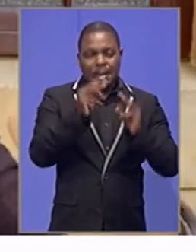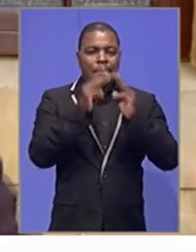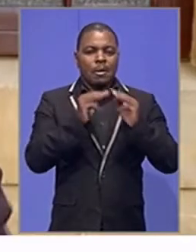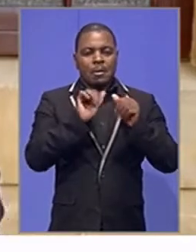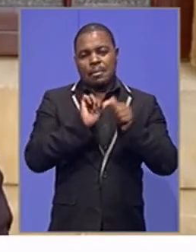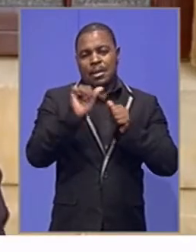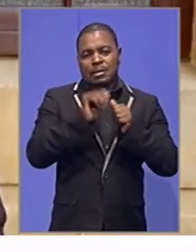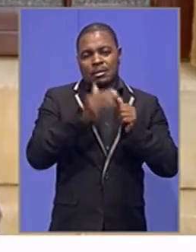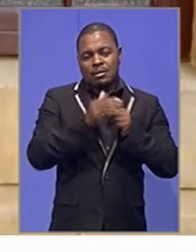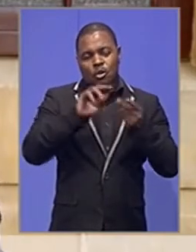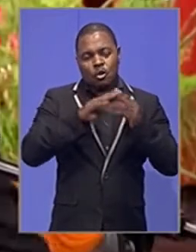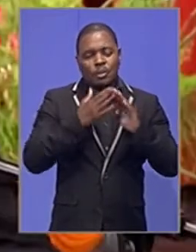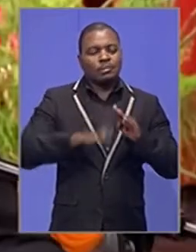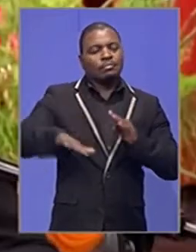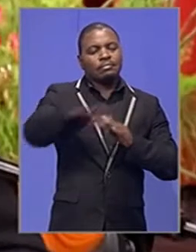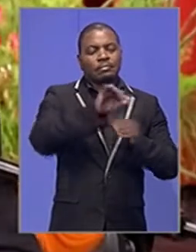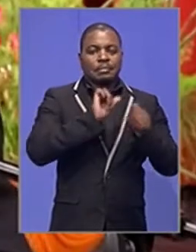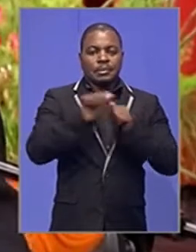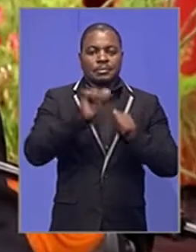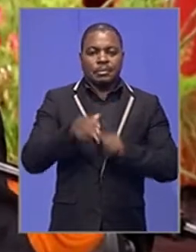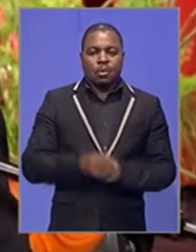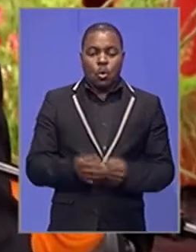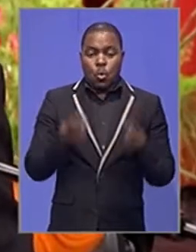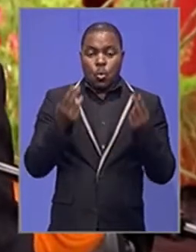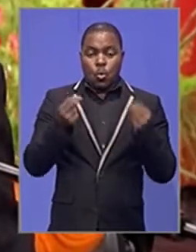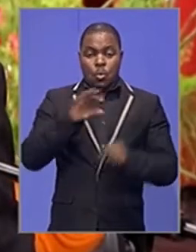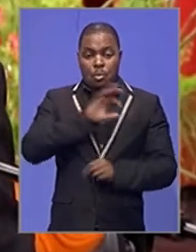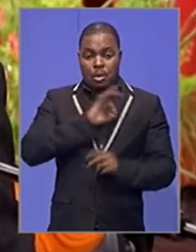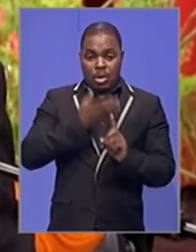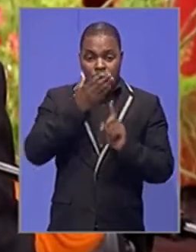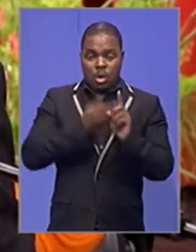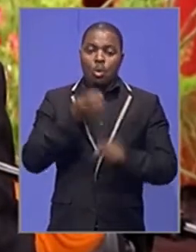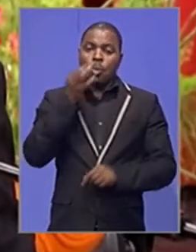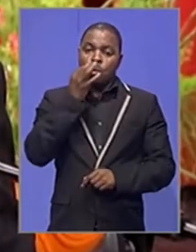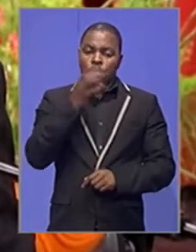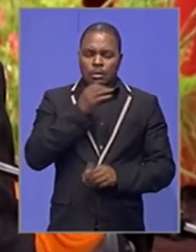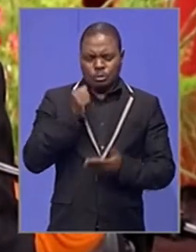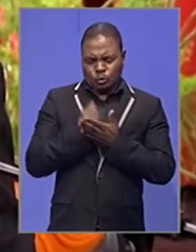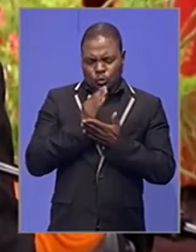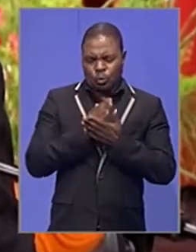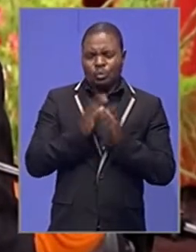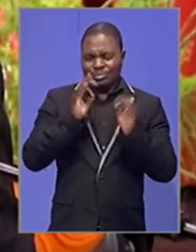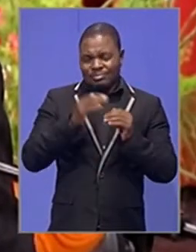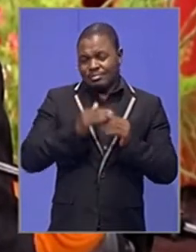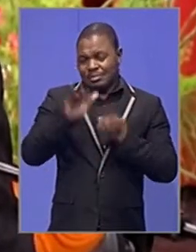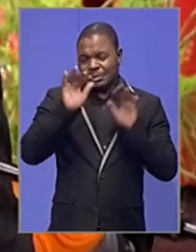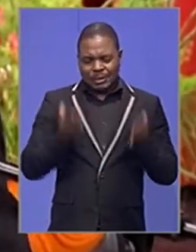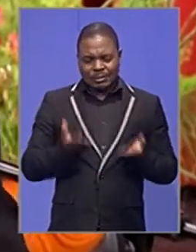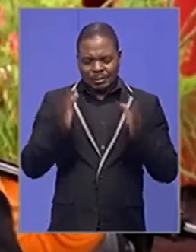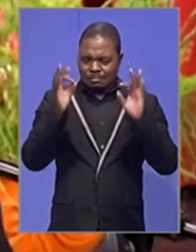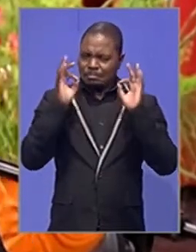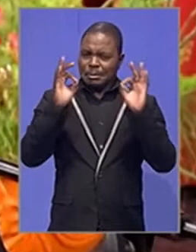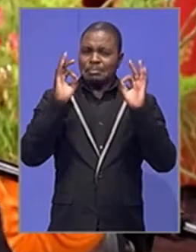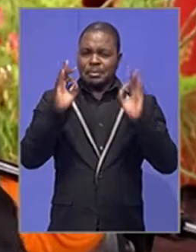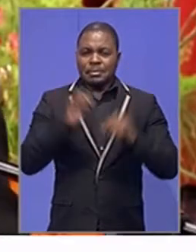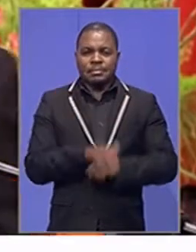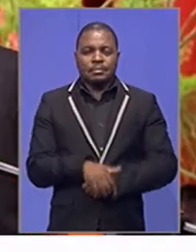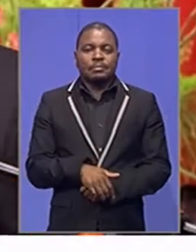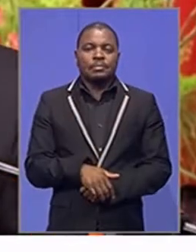le metsi ya rona e betere. Ratoropo yo montshwa a re o tlile go netefatsa gore batho ba bona ditirelo tsa mantlha.